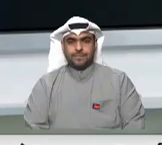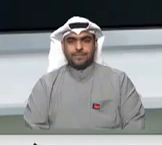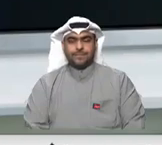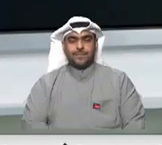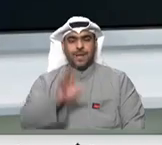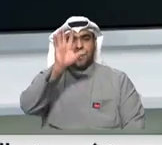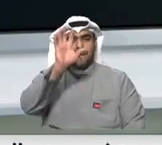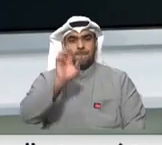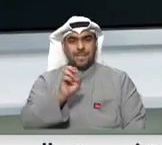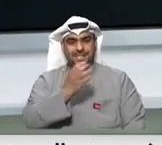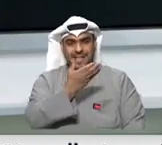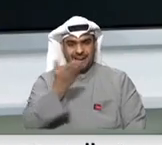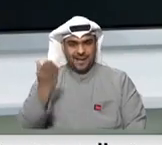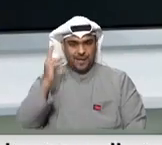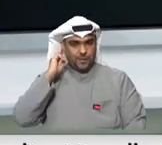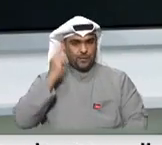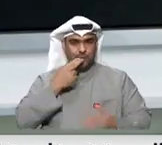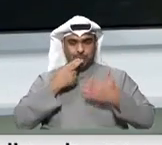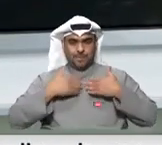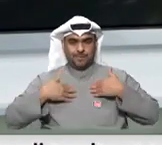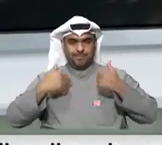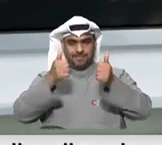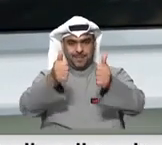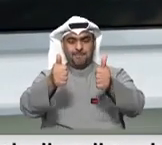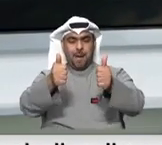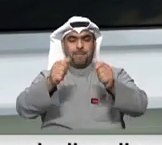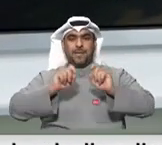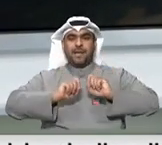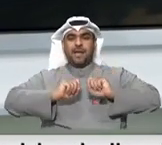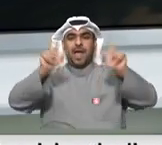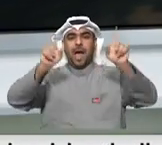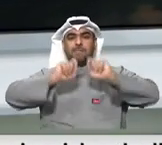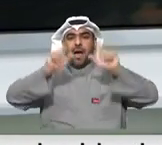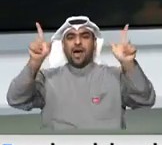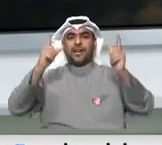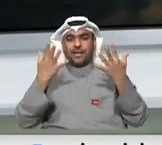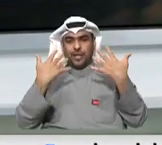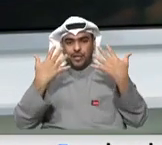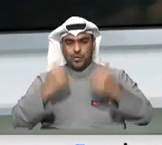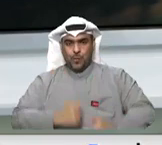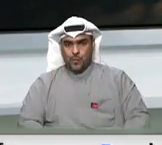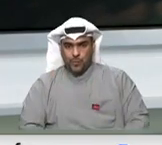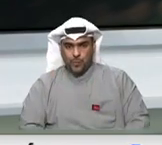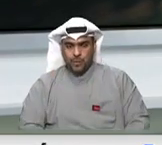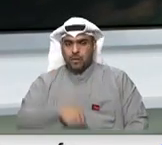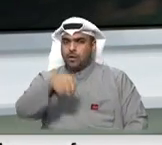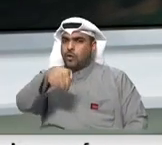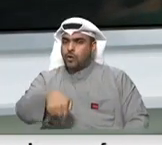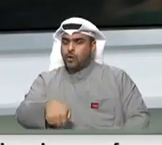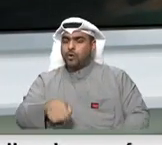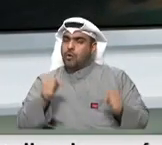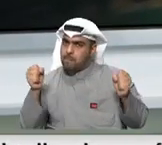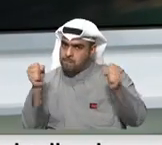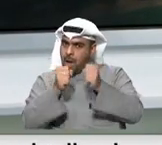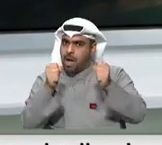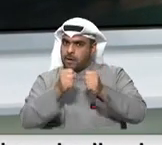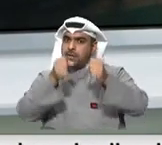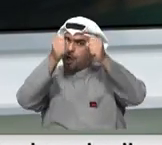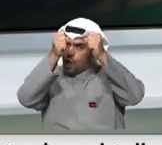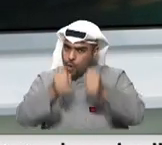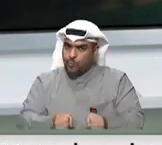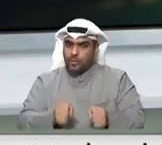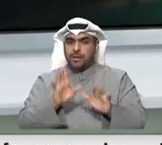مساكم الله بالخير أعزائي المشاهدين في نشرتنا الجوية لهذا اليوم. أجواءنا اليوم أجواء باردة إلى شديدة البرودة خاصة